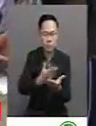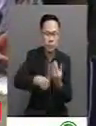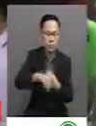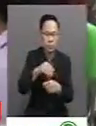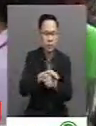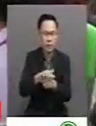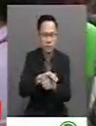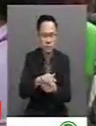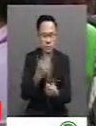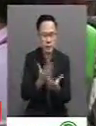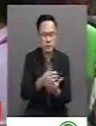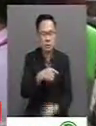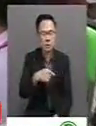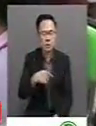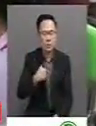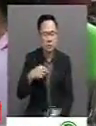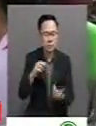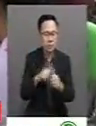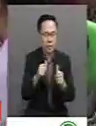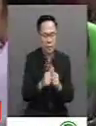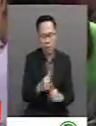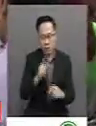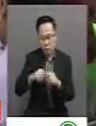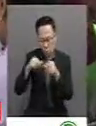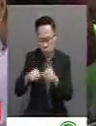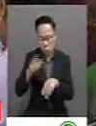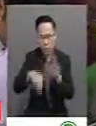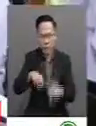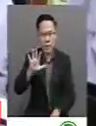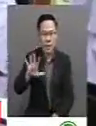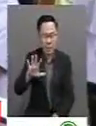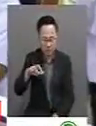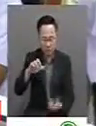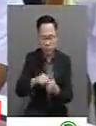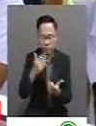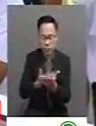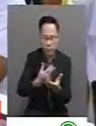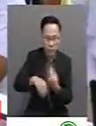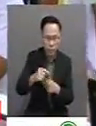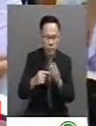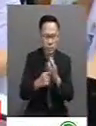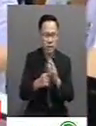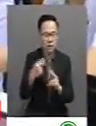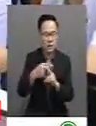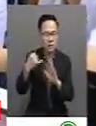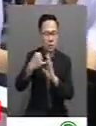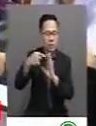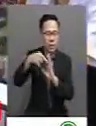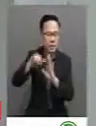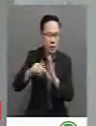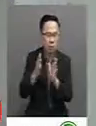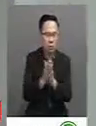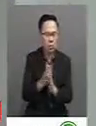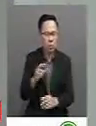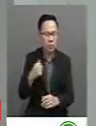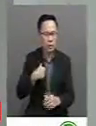องระดับปานกลางได้รับการแก้ไขแล้วมีเพียง5แห่งที่ยังมีปัญหาขาดสภาพคล่องก็คือโรงพยาบาลพะเยาโรงพยาบาลพระนั่งเ